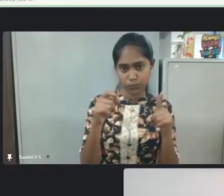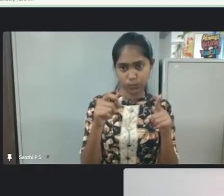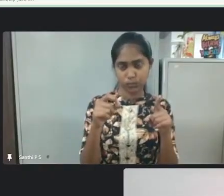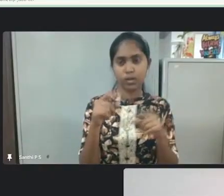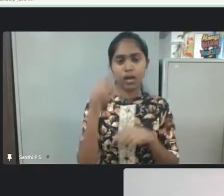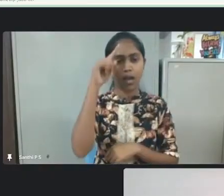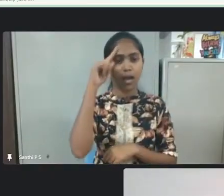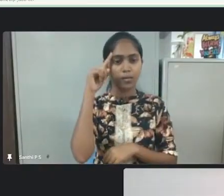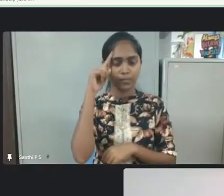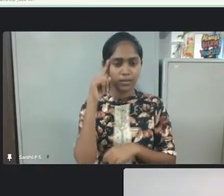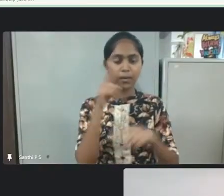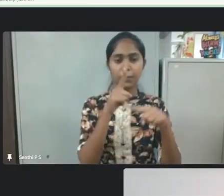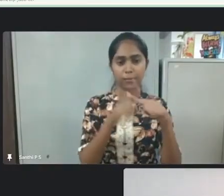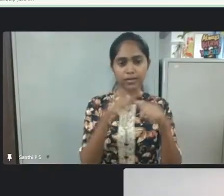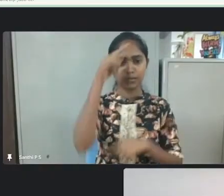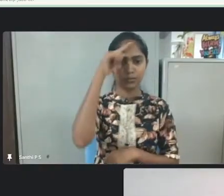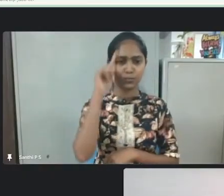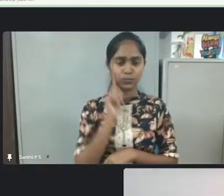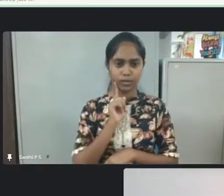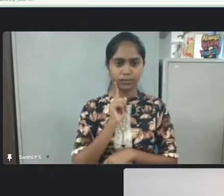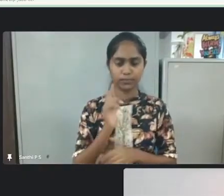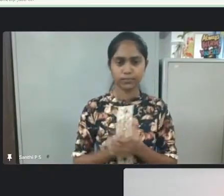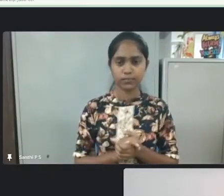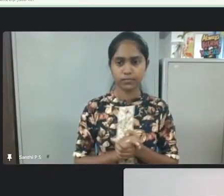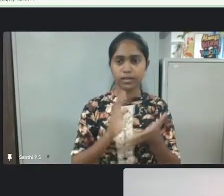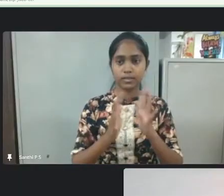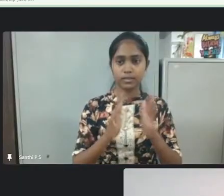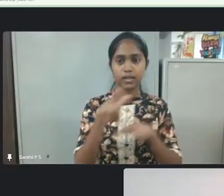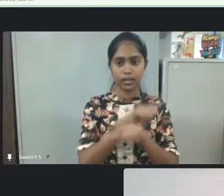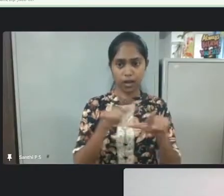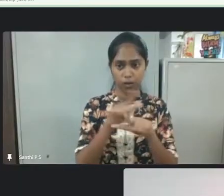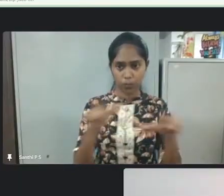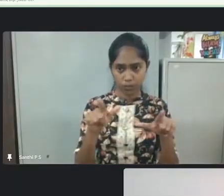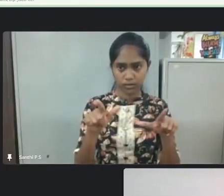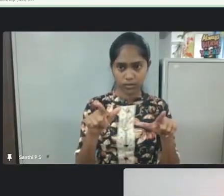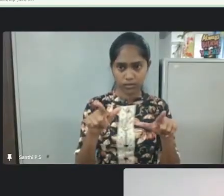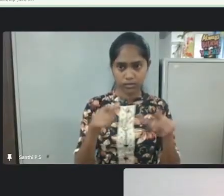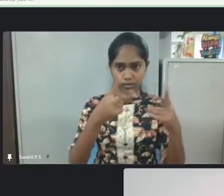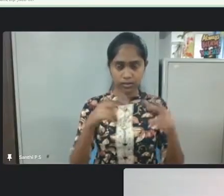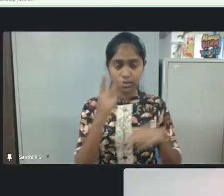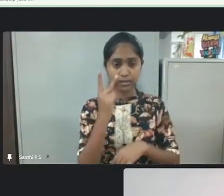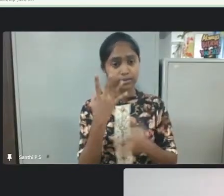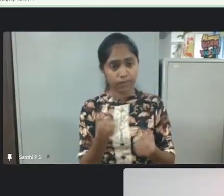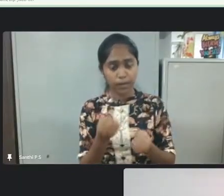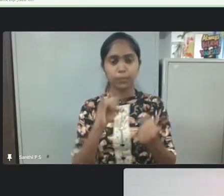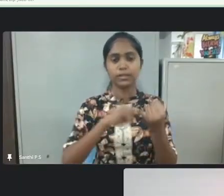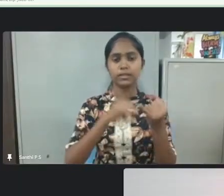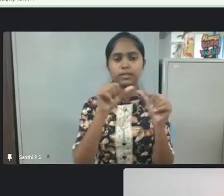അഭിഷേക്, മിസ് രുക്മ. സൈൻ ലാംഗ്വേജ് പരിഭാഷയ്ക്കായി സ്ക്രീനിൽ ശാന്തി എന്ന പേര് പിൻ ചെയ്യേണ്ടതാണ്.